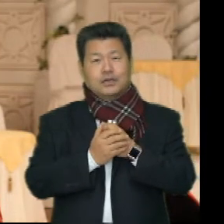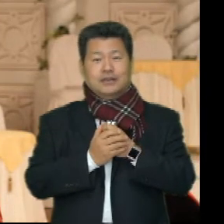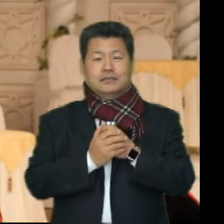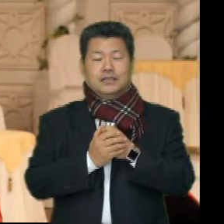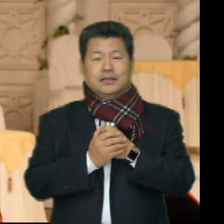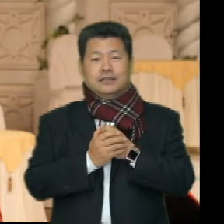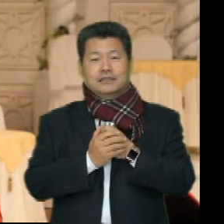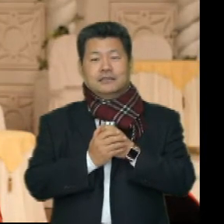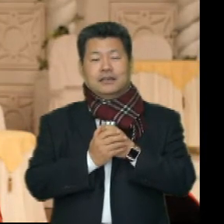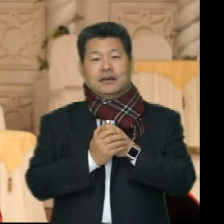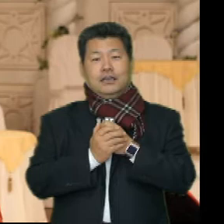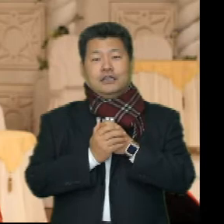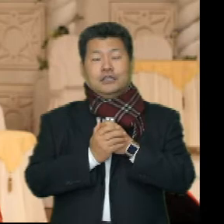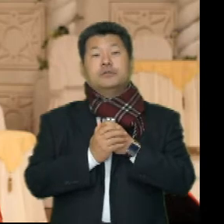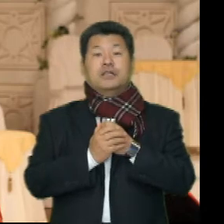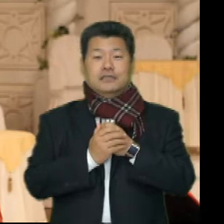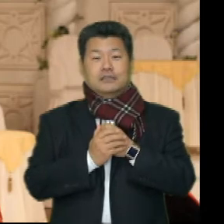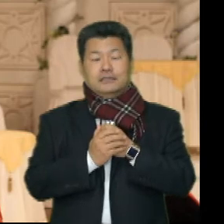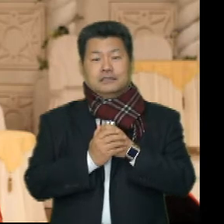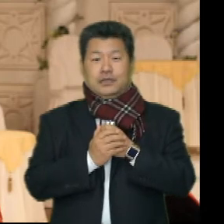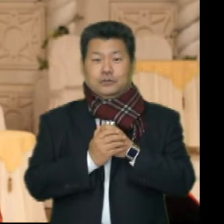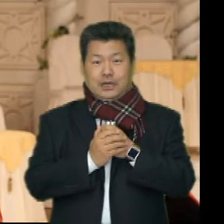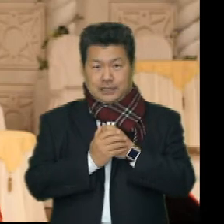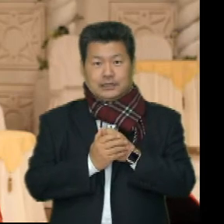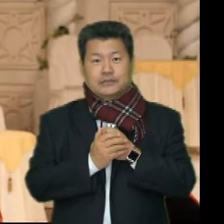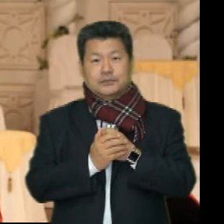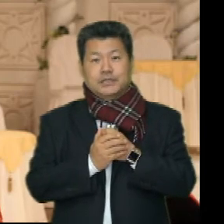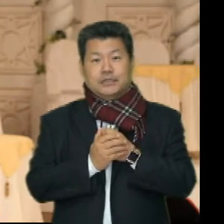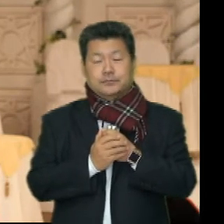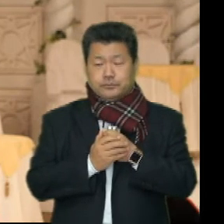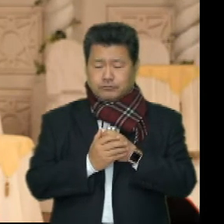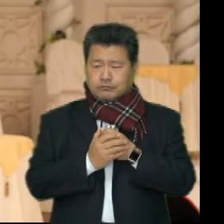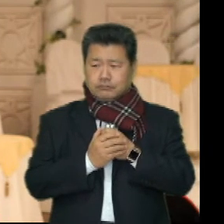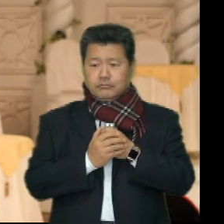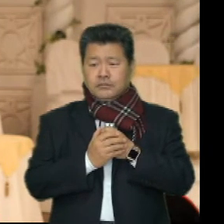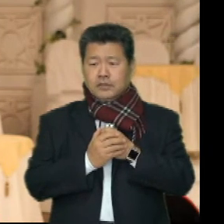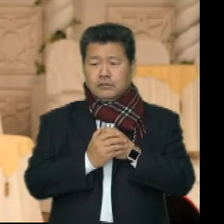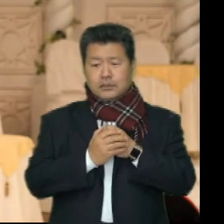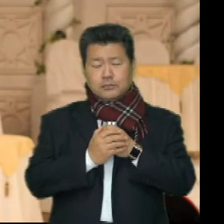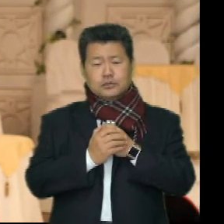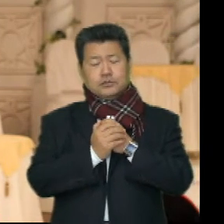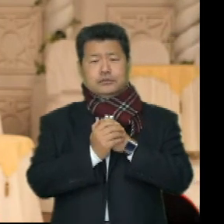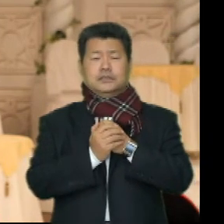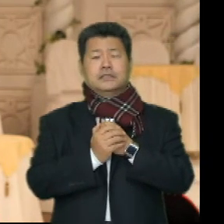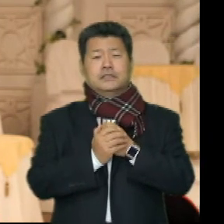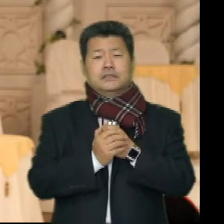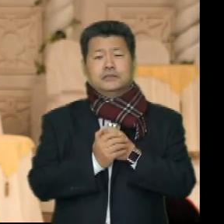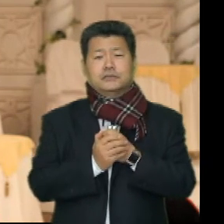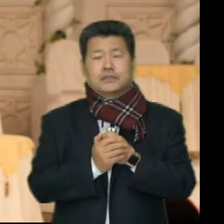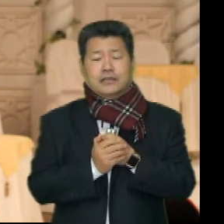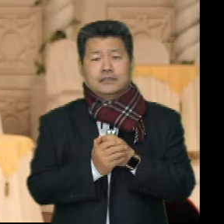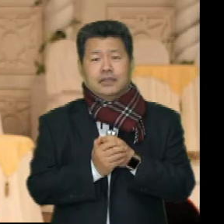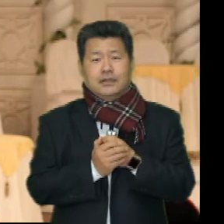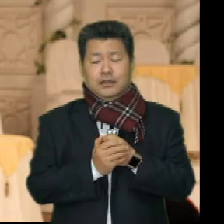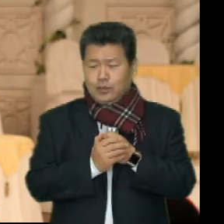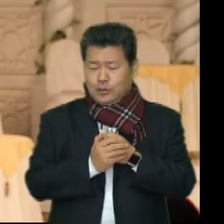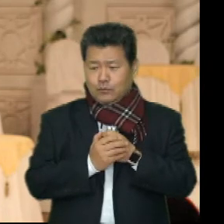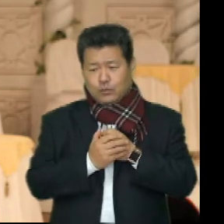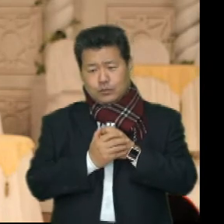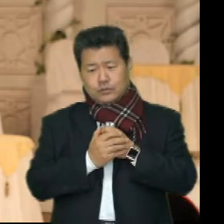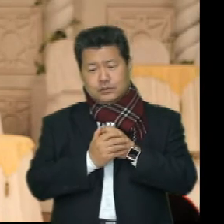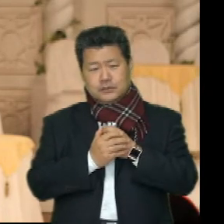왜 사용을 안 하느냐 이러니까 겁이 나서 사용을 안 했다 그럽니다. 아니 내가 먹고 죽는 걸 준 것도